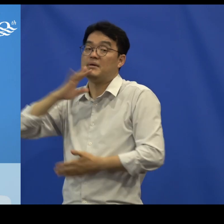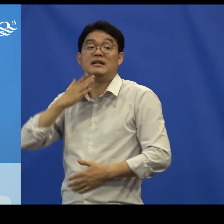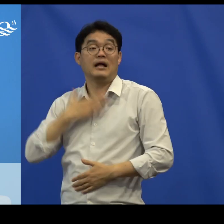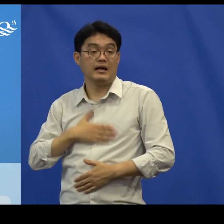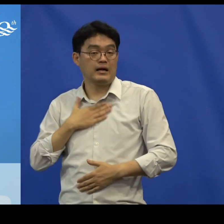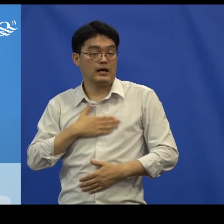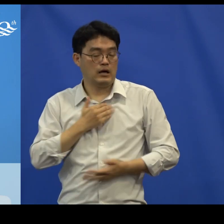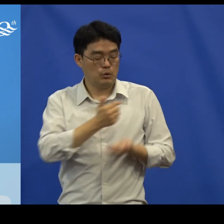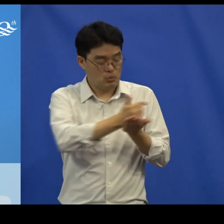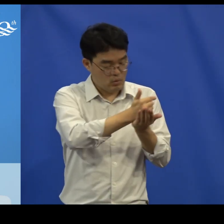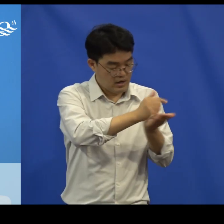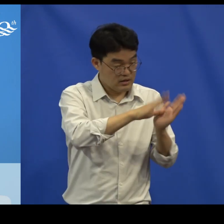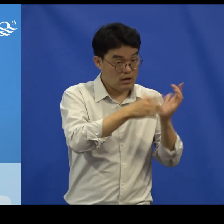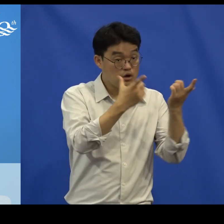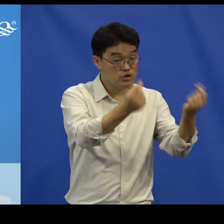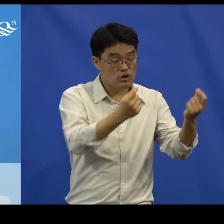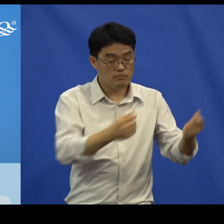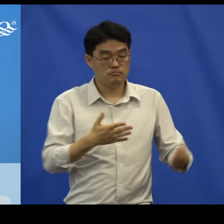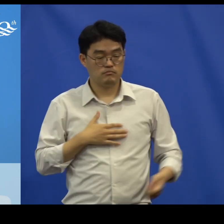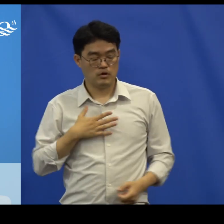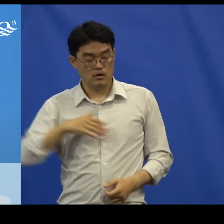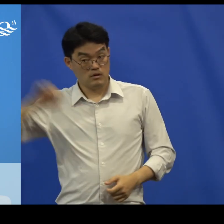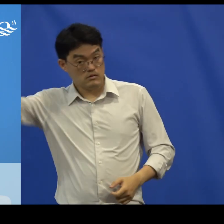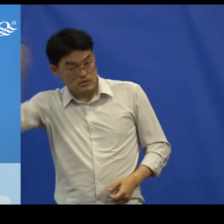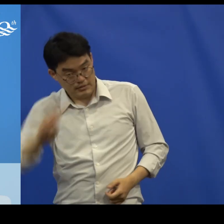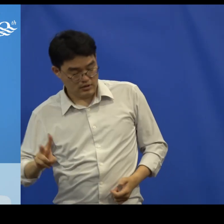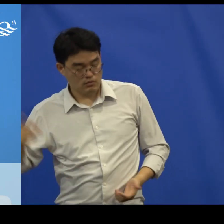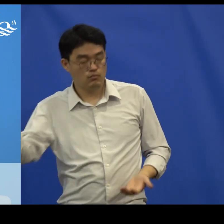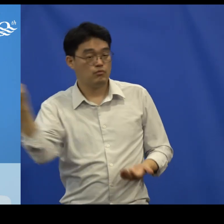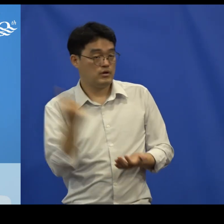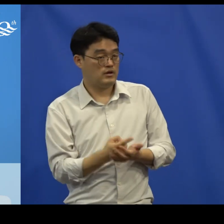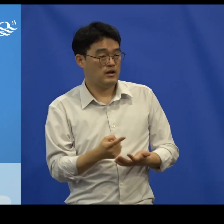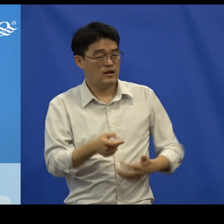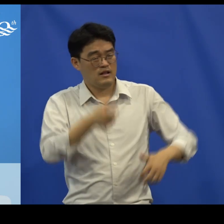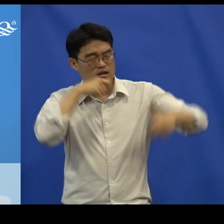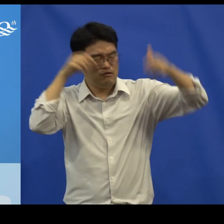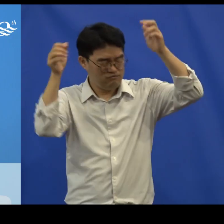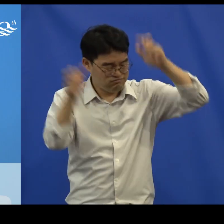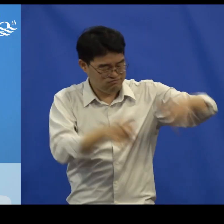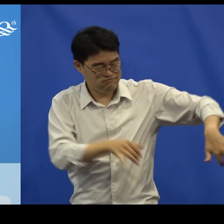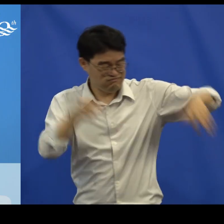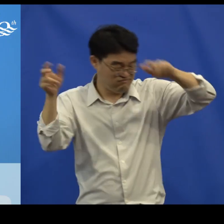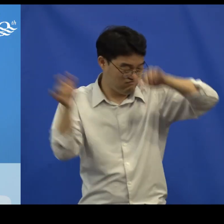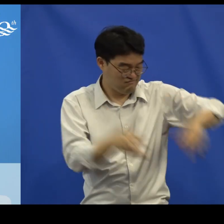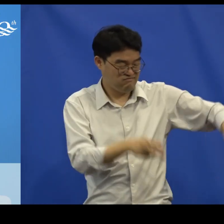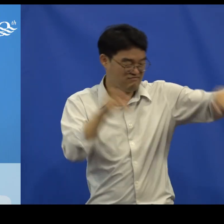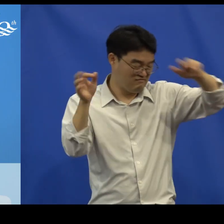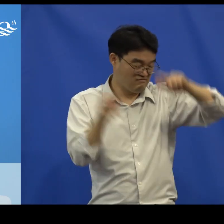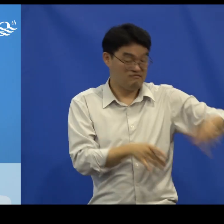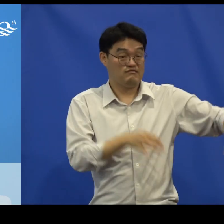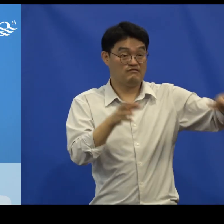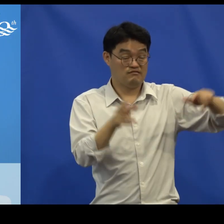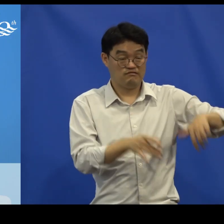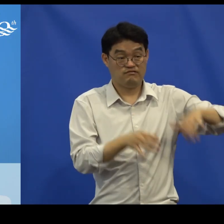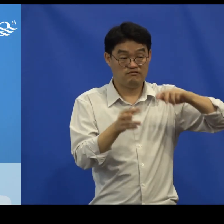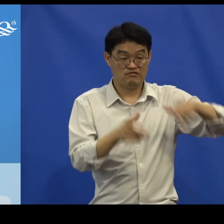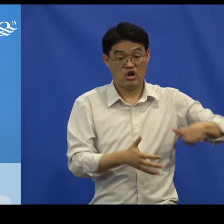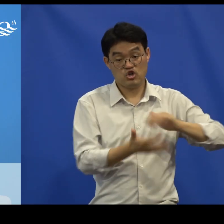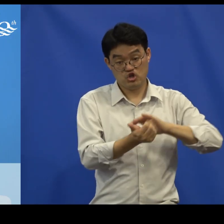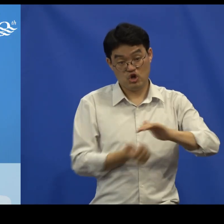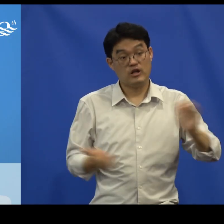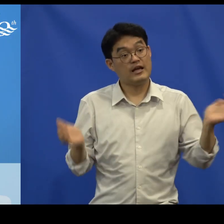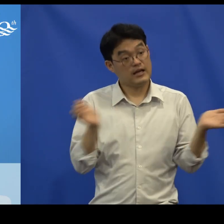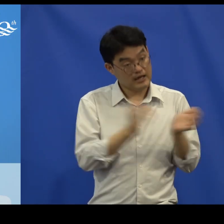같이 인자의 임함도 그러하리라. 홍수 전에 노아가 방주에 들어가던 날까지 사람들이 먹고